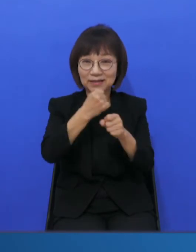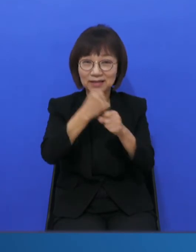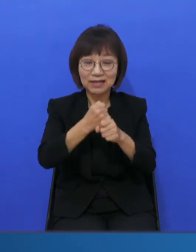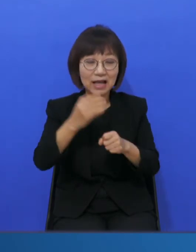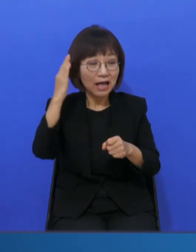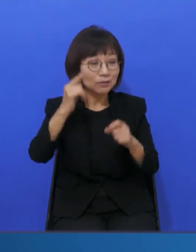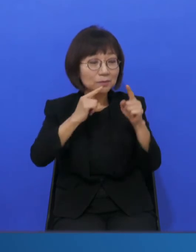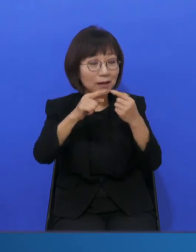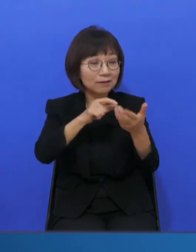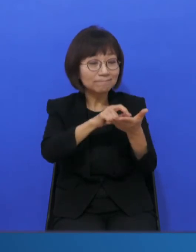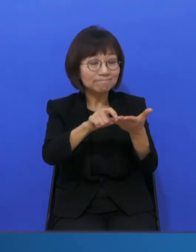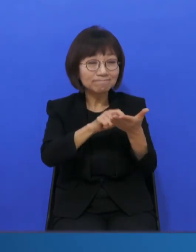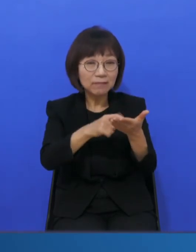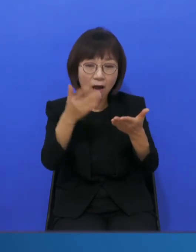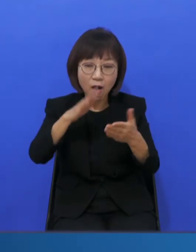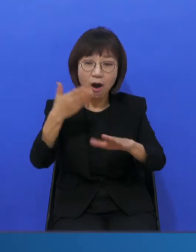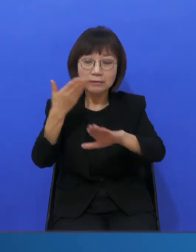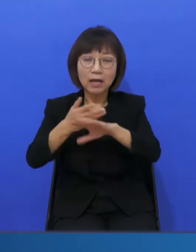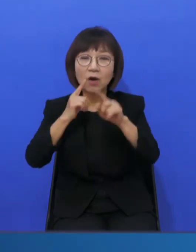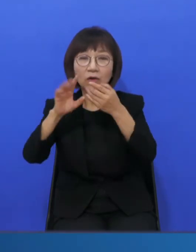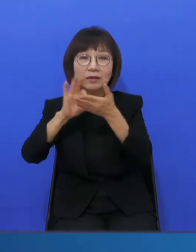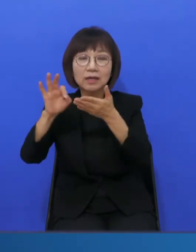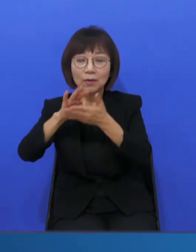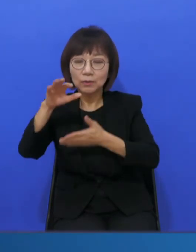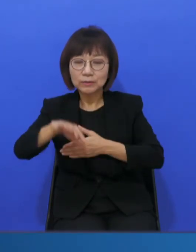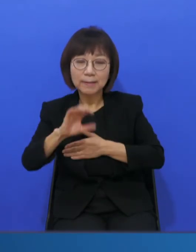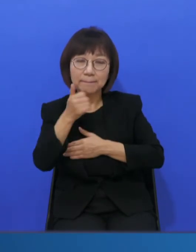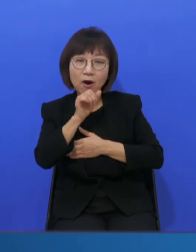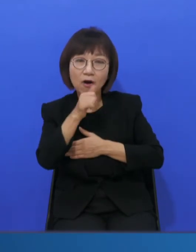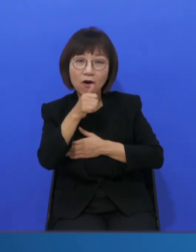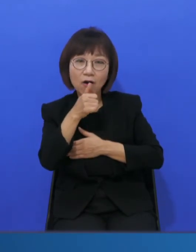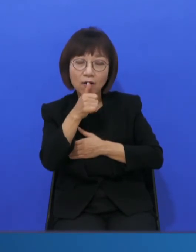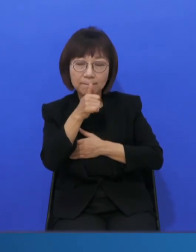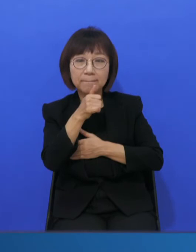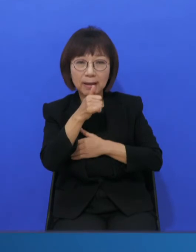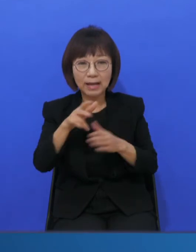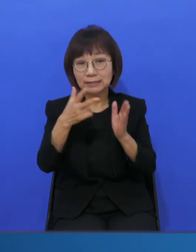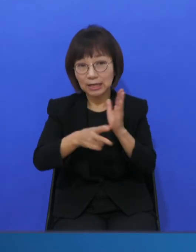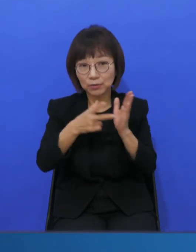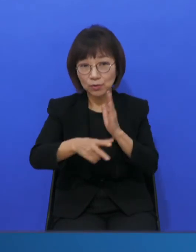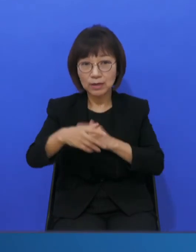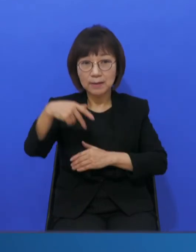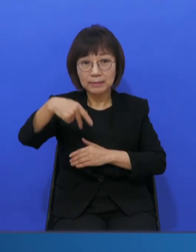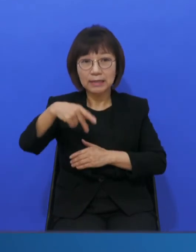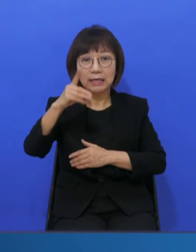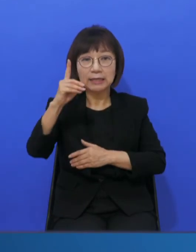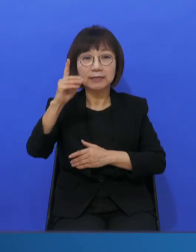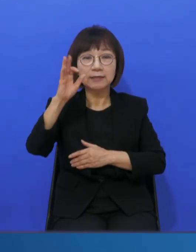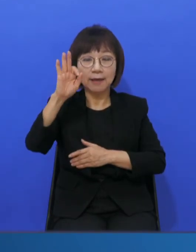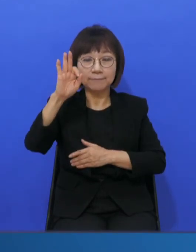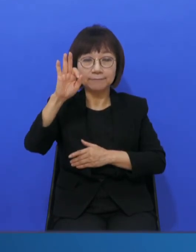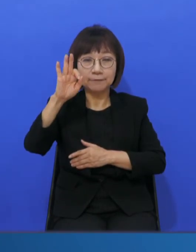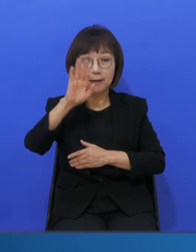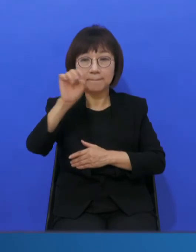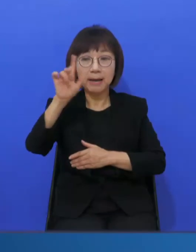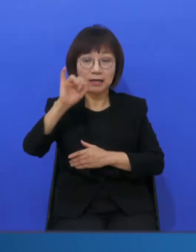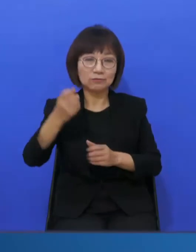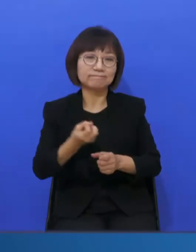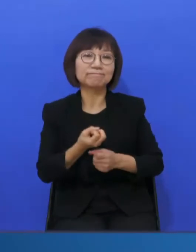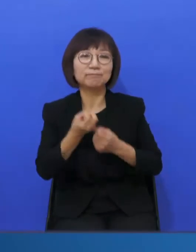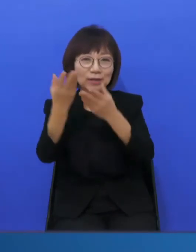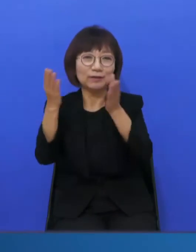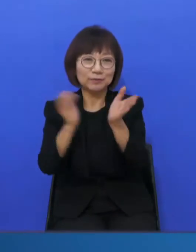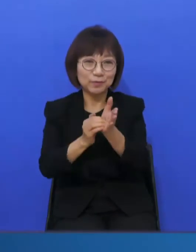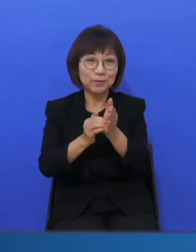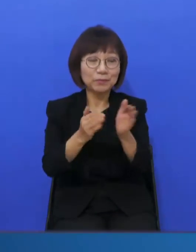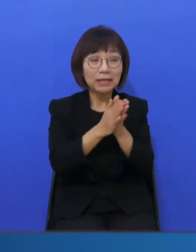제작을 했는데요. 다른 언어권은 이제 번역을 해서 편집된 자료를 PDF 파일로 무료 보급을 했고요. 또